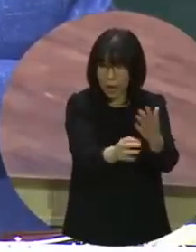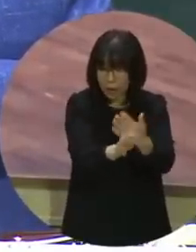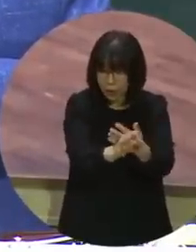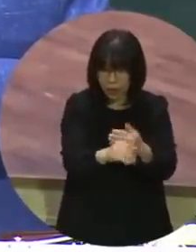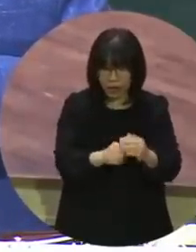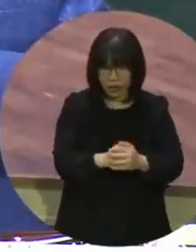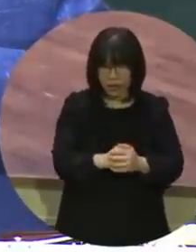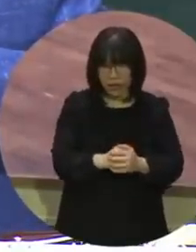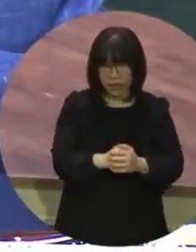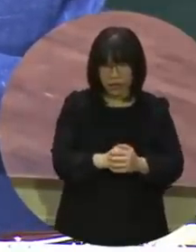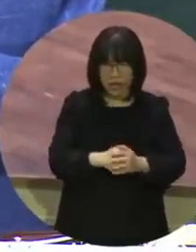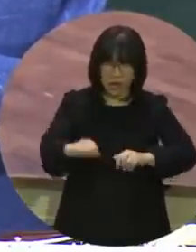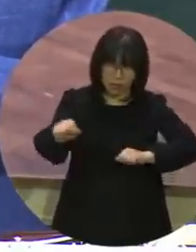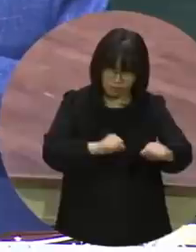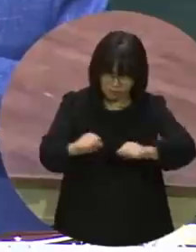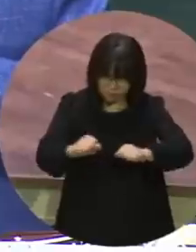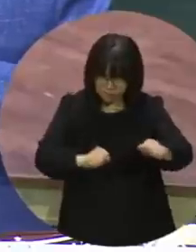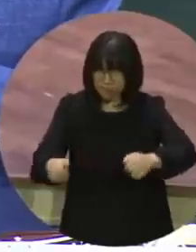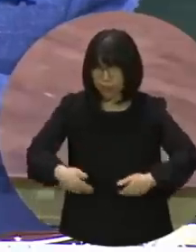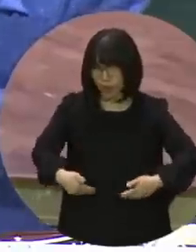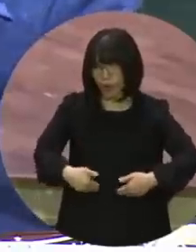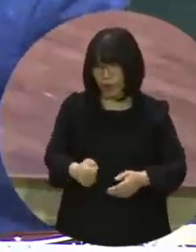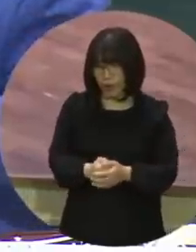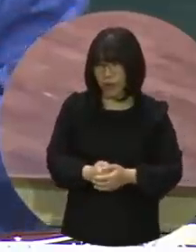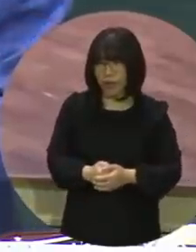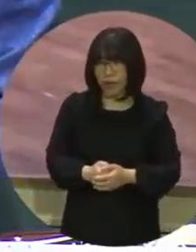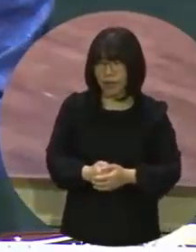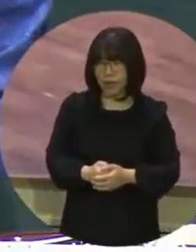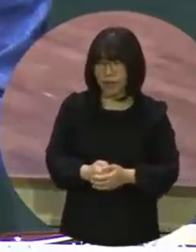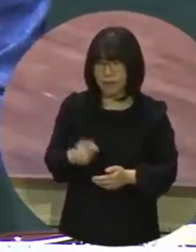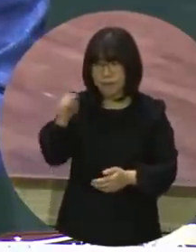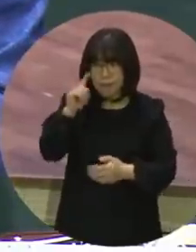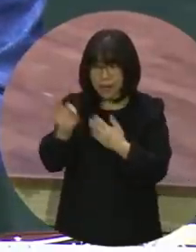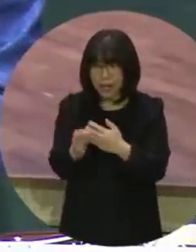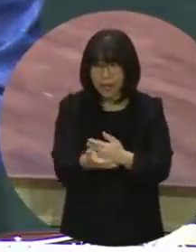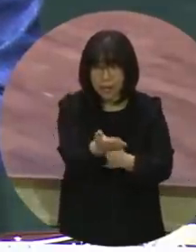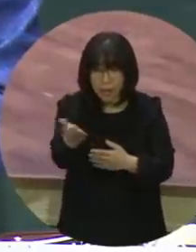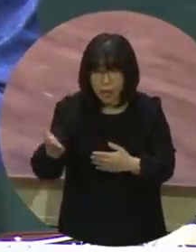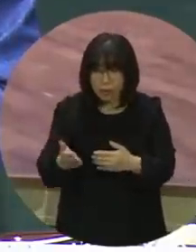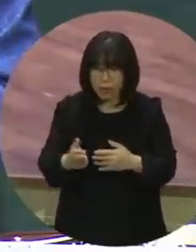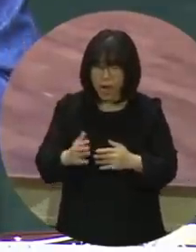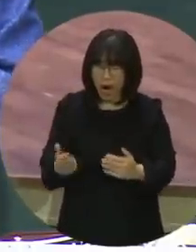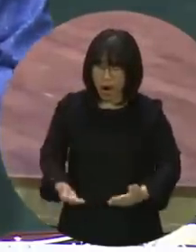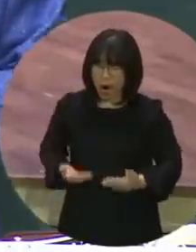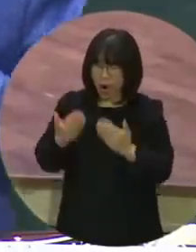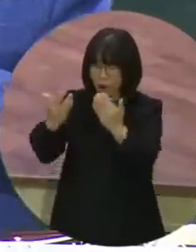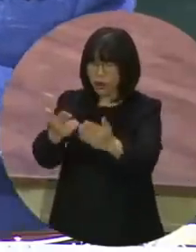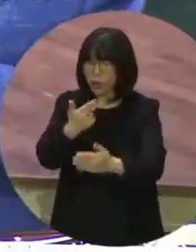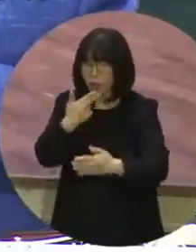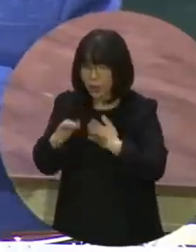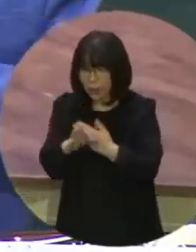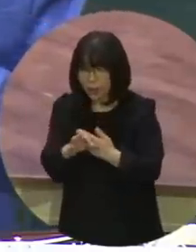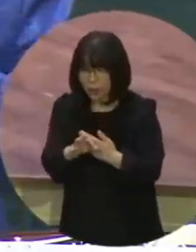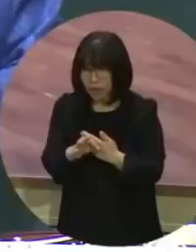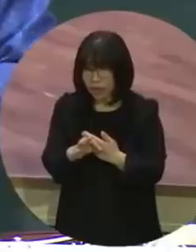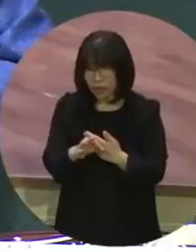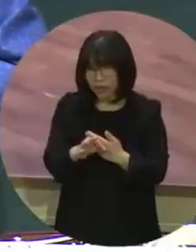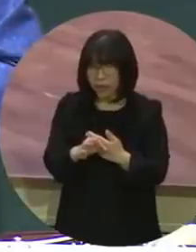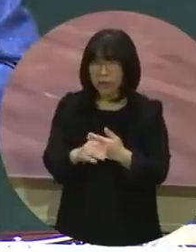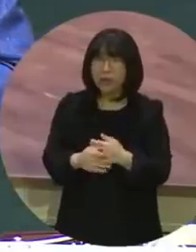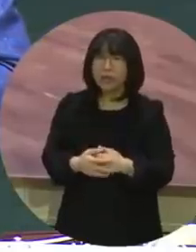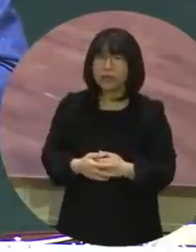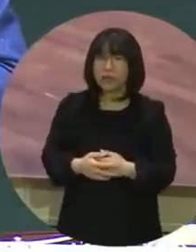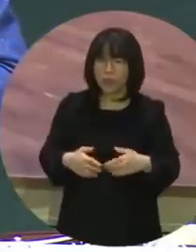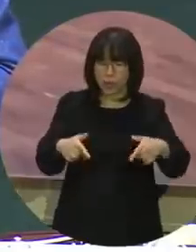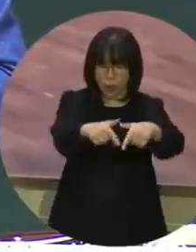모른다. 그럼 그 사람 응답 못 받고 절대로 이거 안 되고 있는 거예요. 이 해방 안 된 사람. 아, 그 구역에서 교구에서 교구장이다